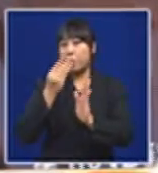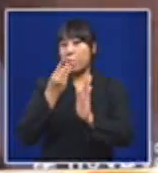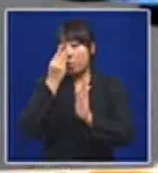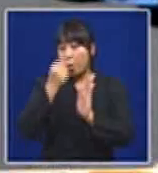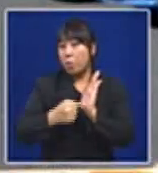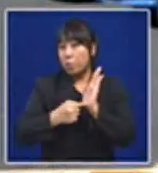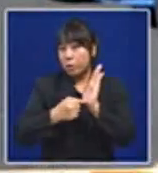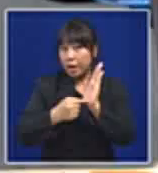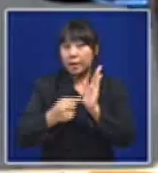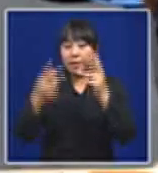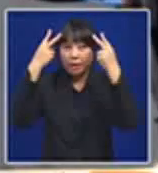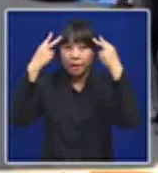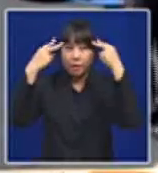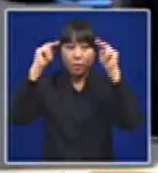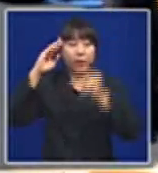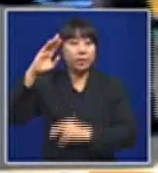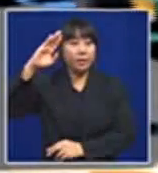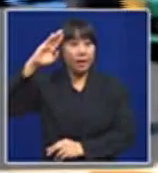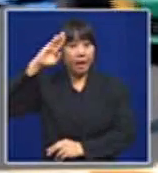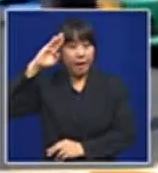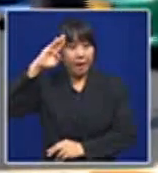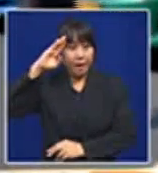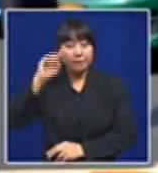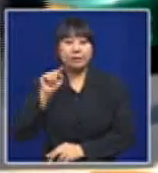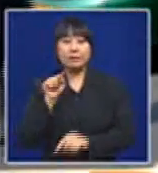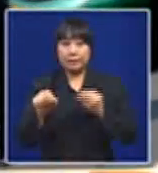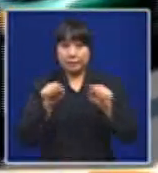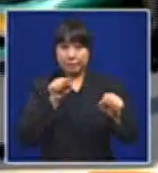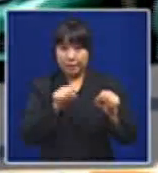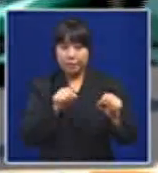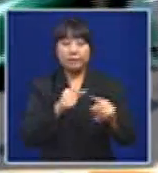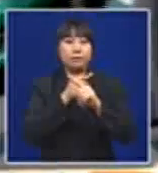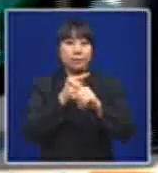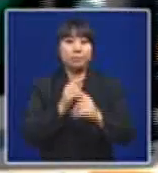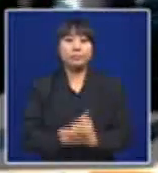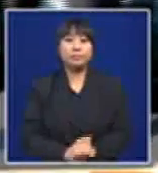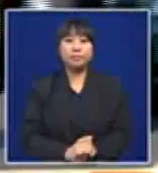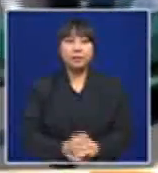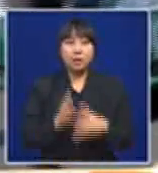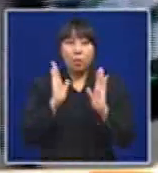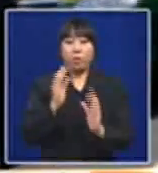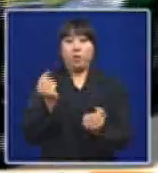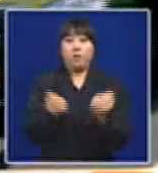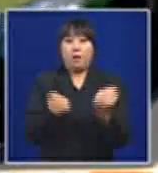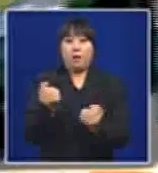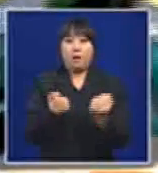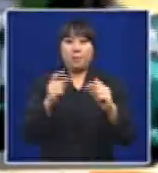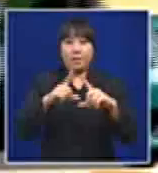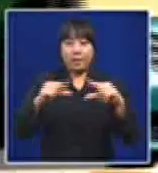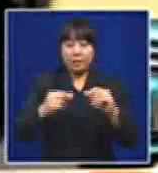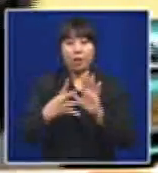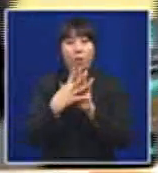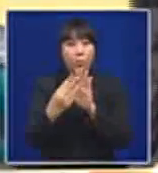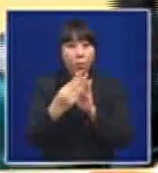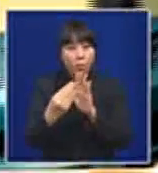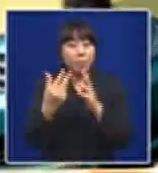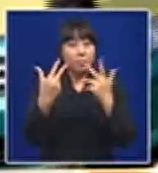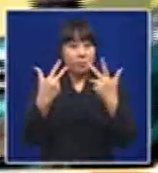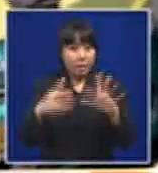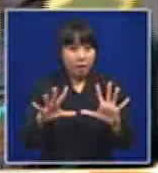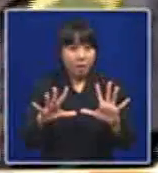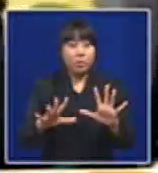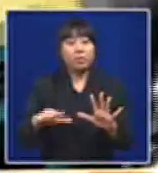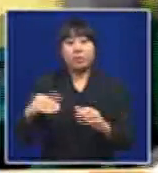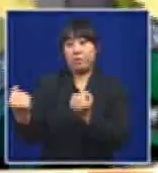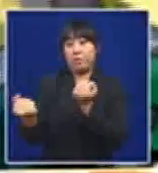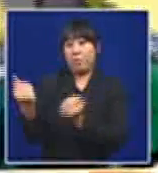างที่พลเอกประยุทธ์จันทร์โอชานายกรัฐมนตรีกำชับไว้เมื่อคนขับรถแท็กซี่เข้ารับการอบรมกับตำรวจขนส่